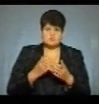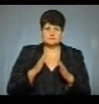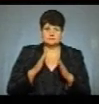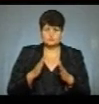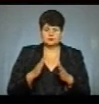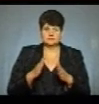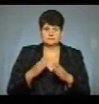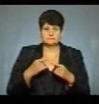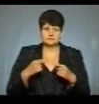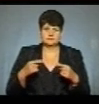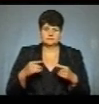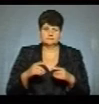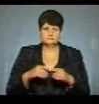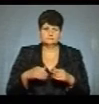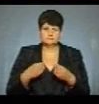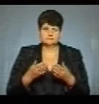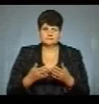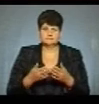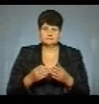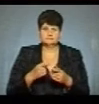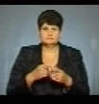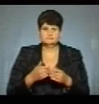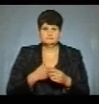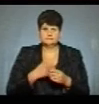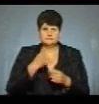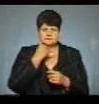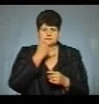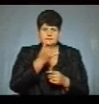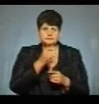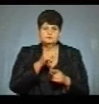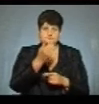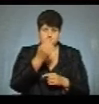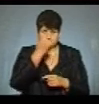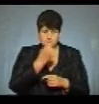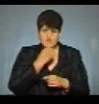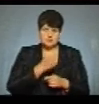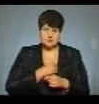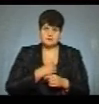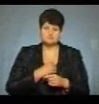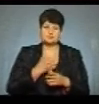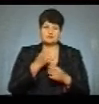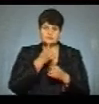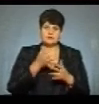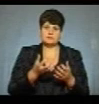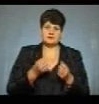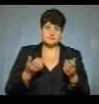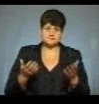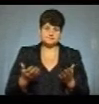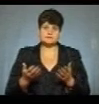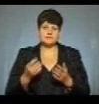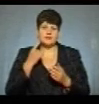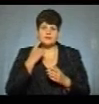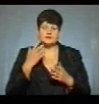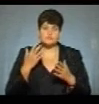відповідні кваліфікації дані. Я б дякую за відповідь. Мені пишуть, що хотіли дозвонитися, щоб вам подякувати. Шкода, що такий гарний дзвінок ми не